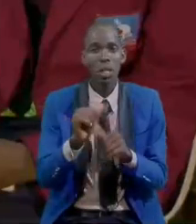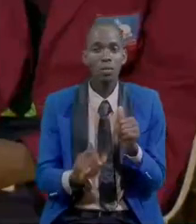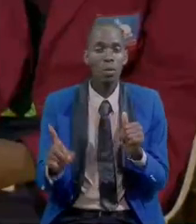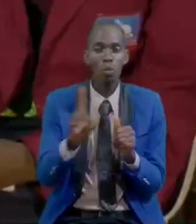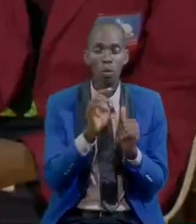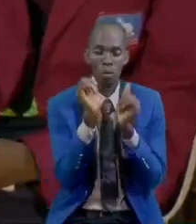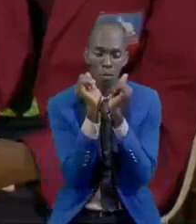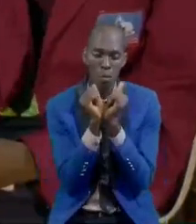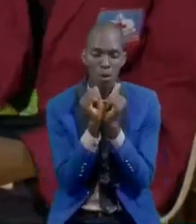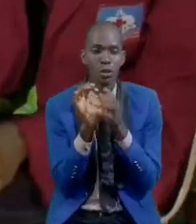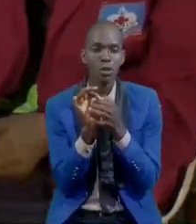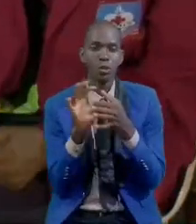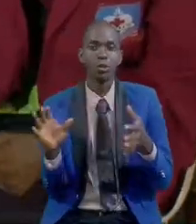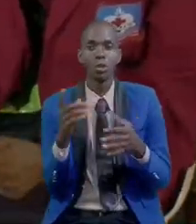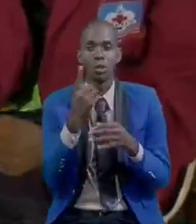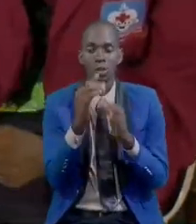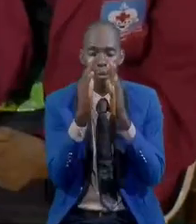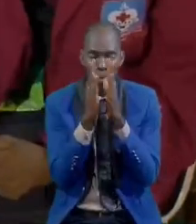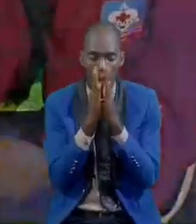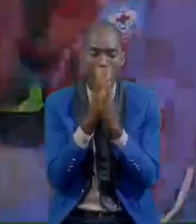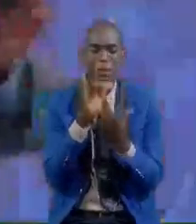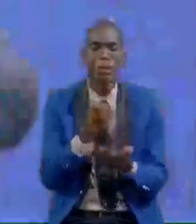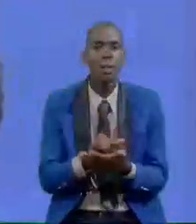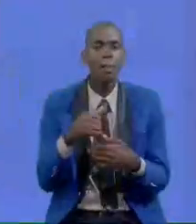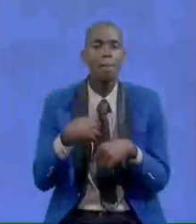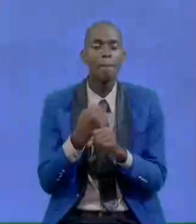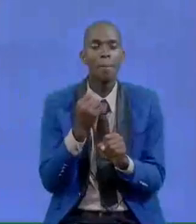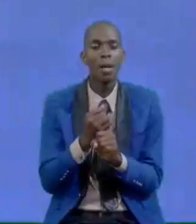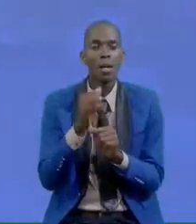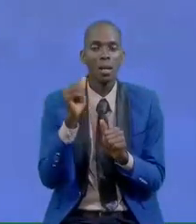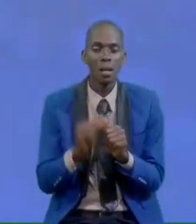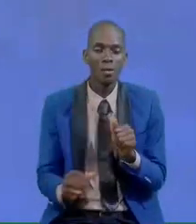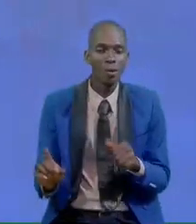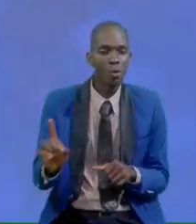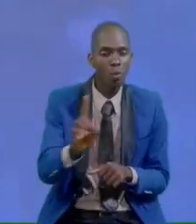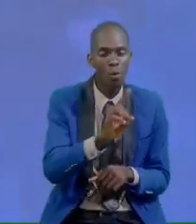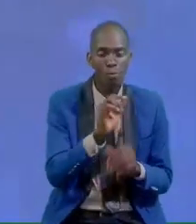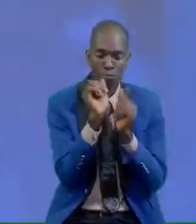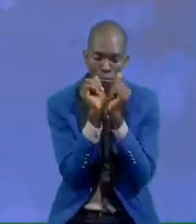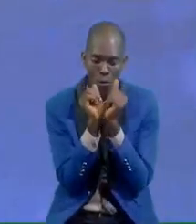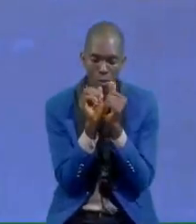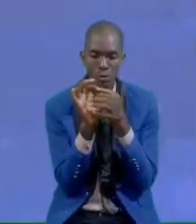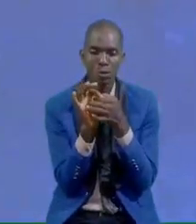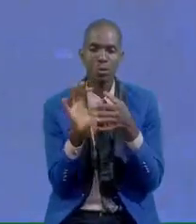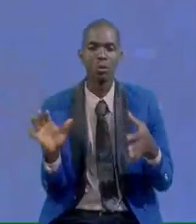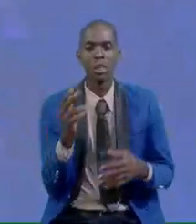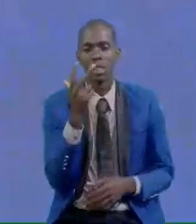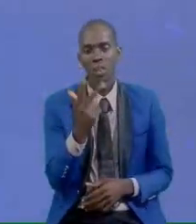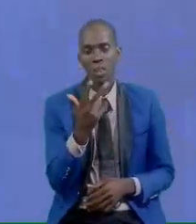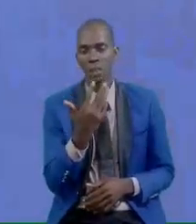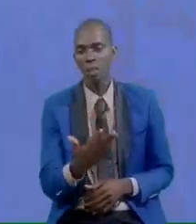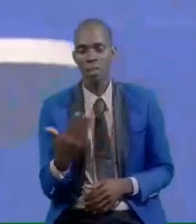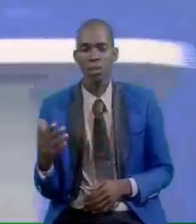délié. La prière qui délie les liens de chacun. Trois